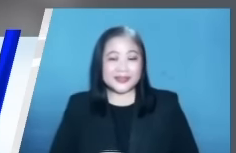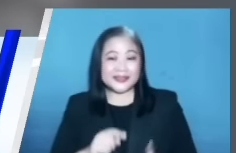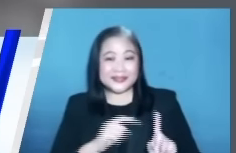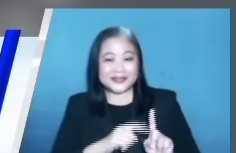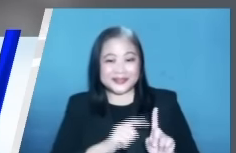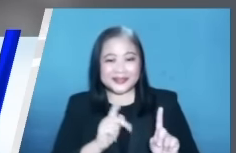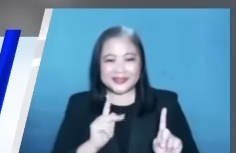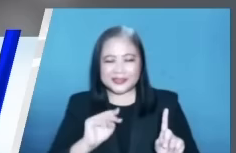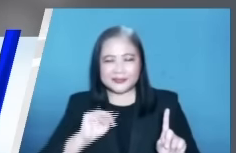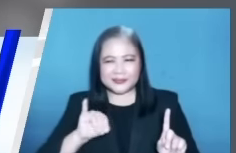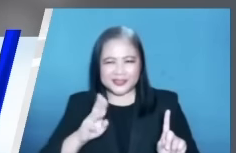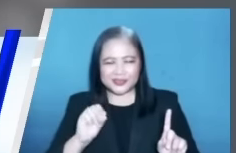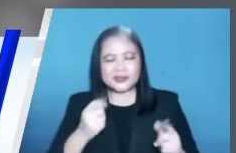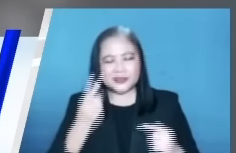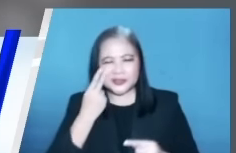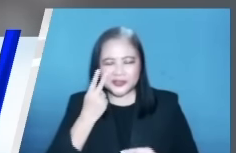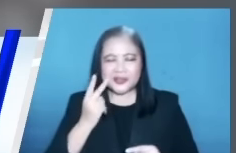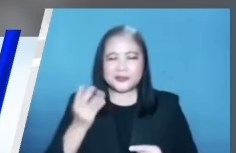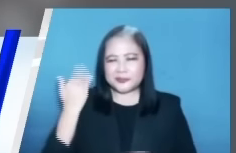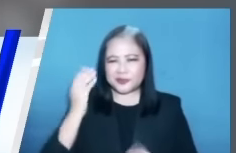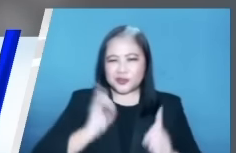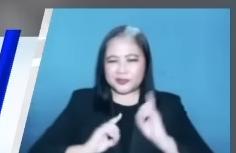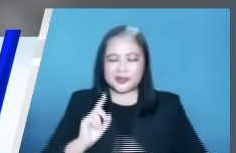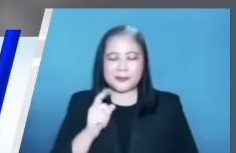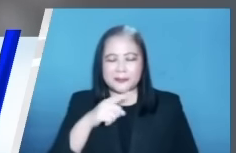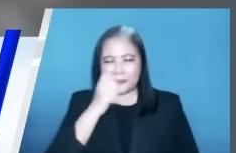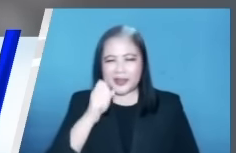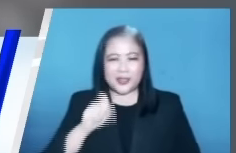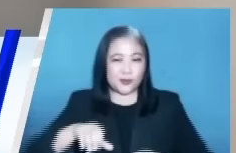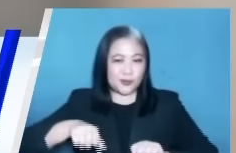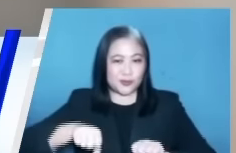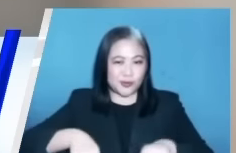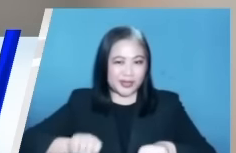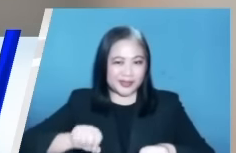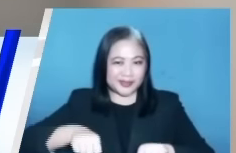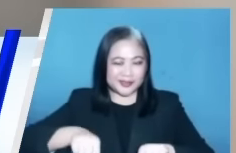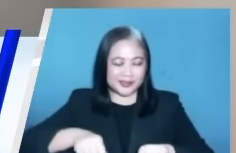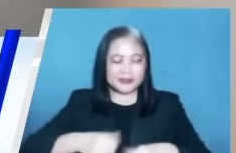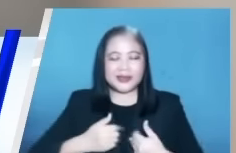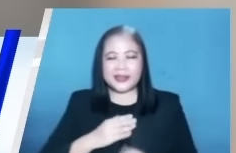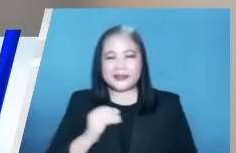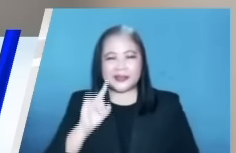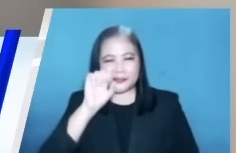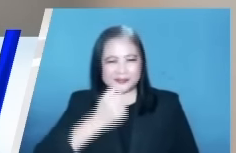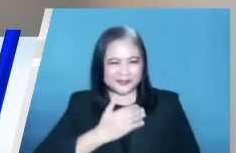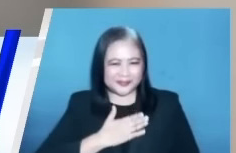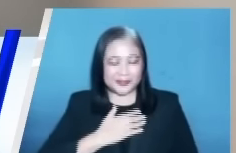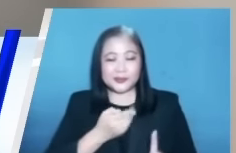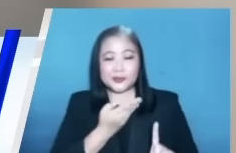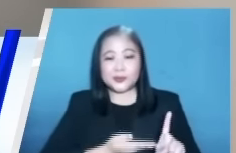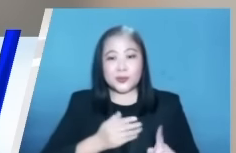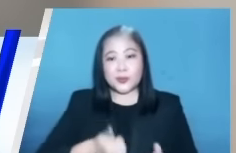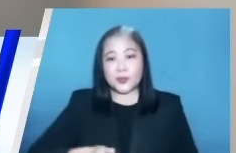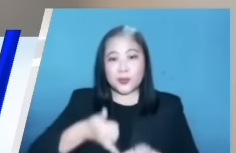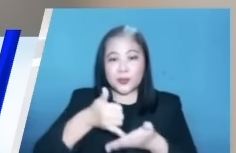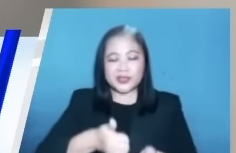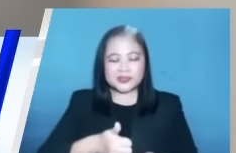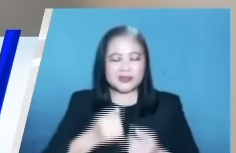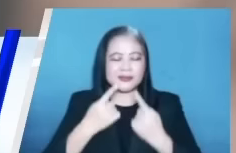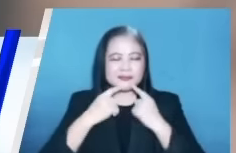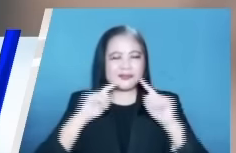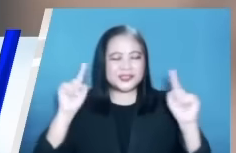black Rider Ganon din Sa abot kamay na pangarap kung saan siya nanalo ng outstanding international actor and a cross cultural series